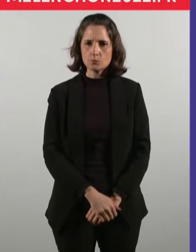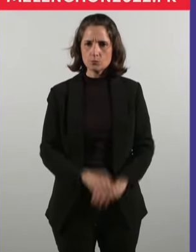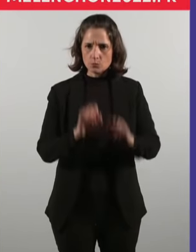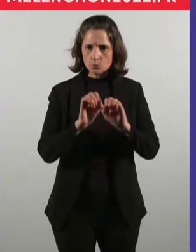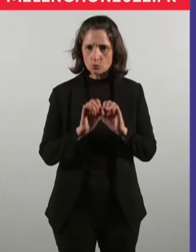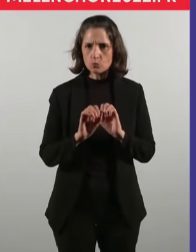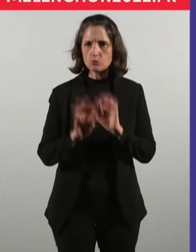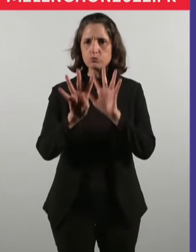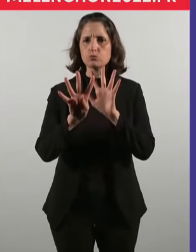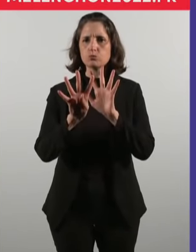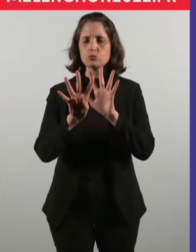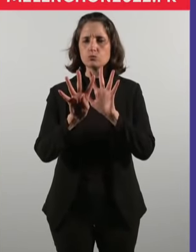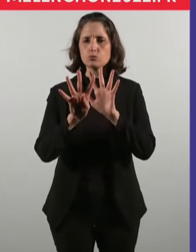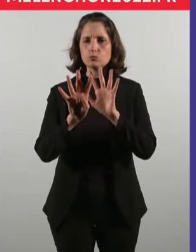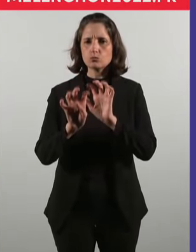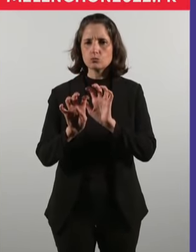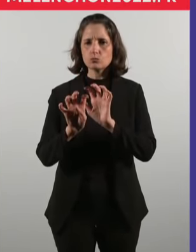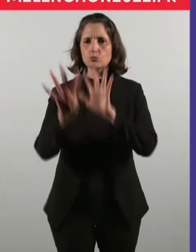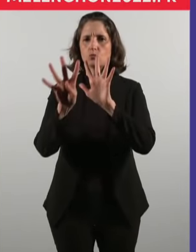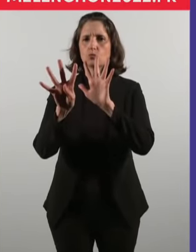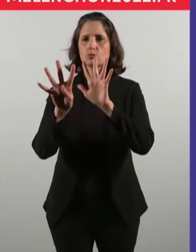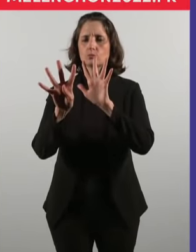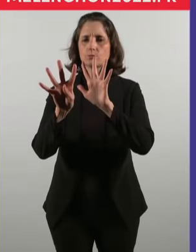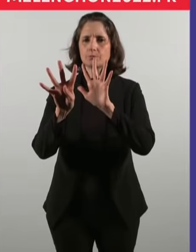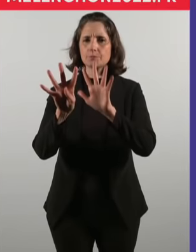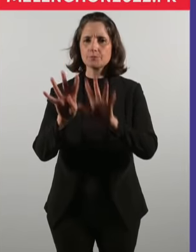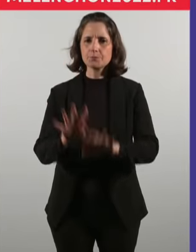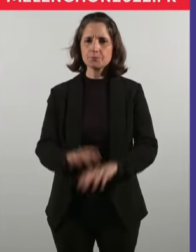Debout, debout, debout.